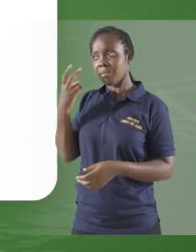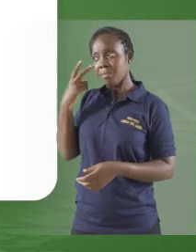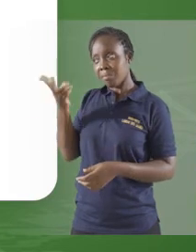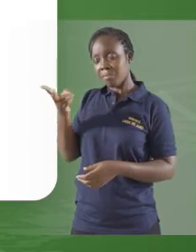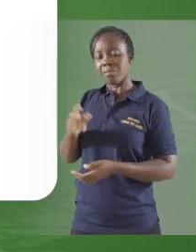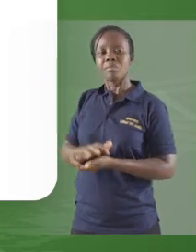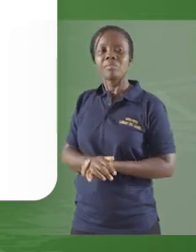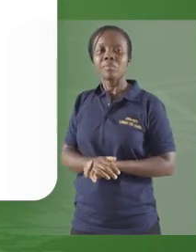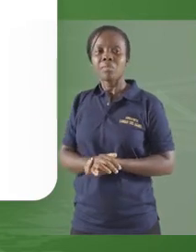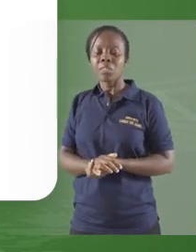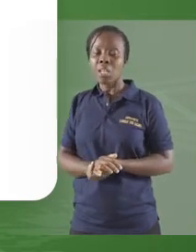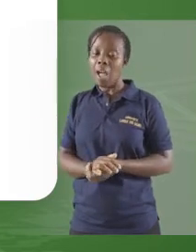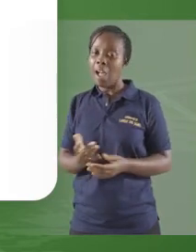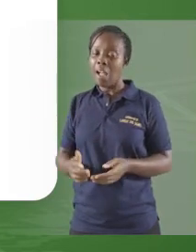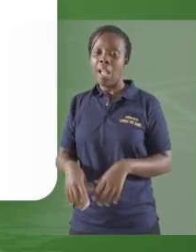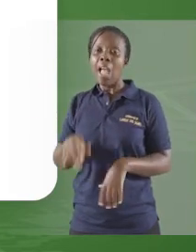hétérozygote.